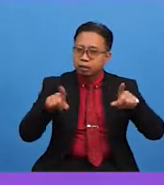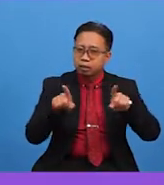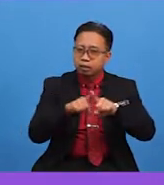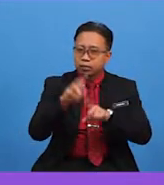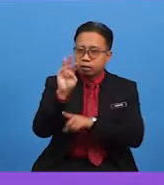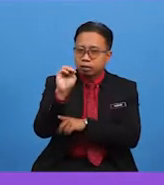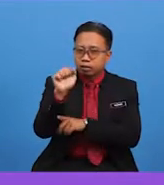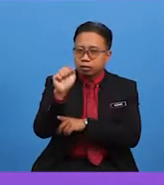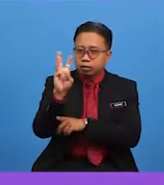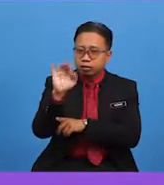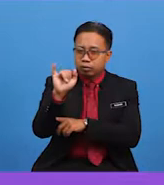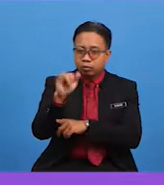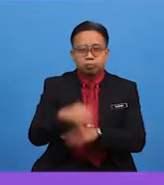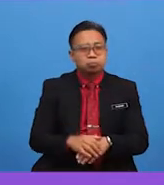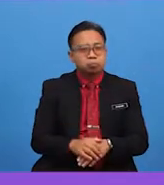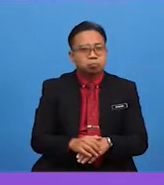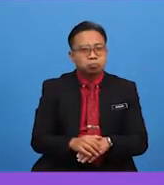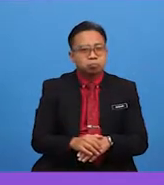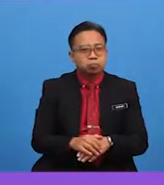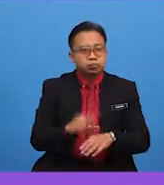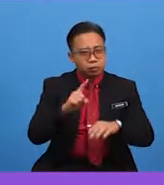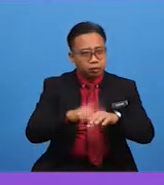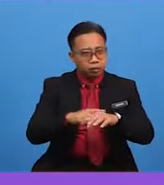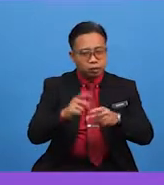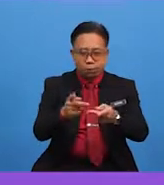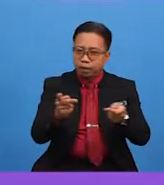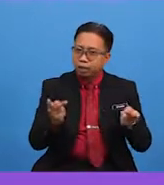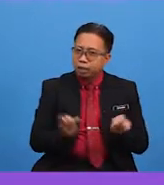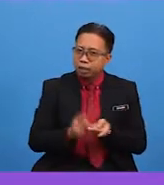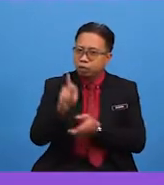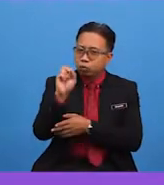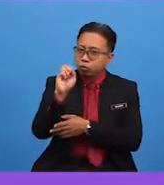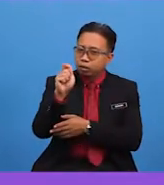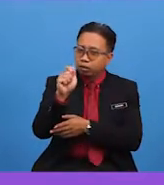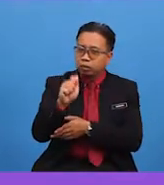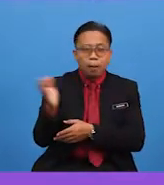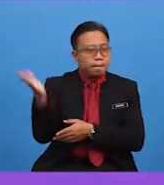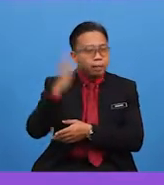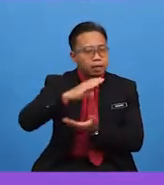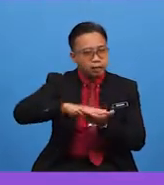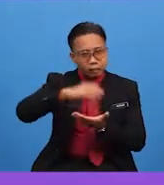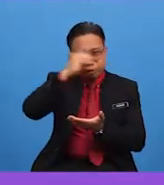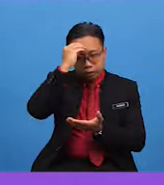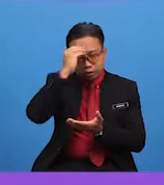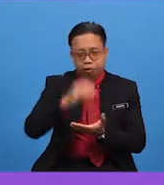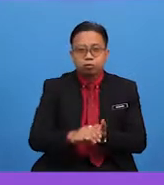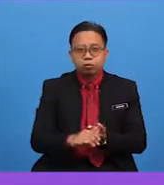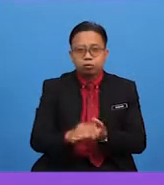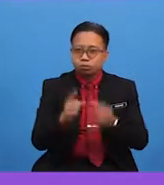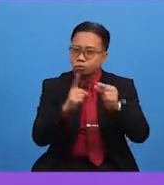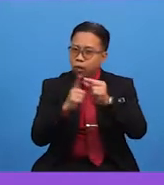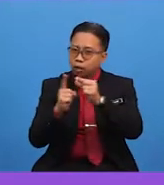Maui. Singgah sebentar di padang kota. Mari belajar suku